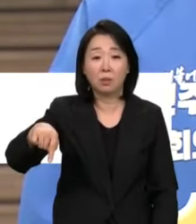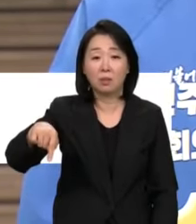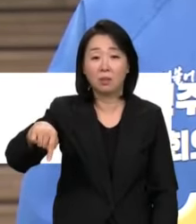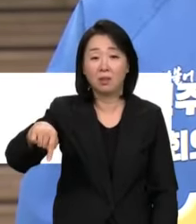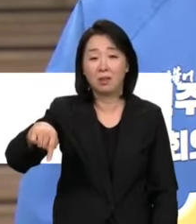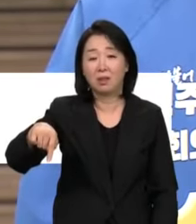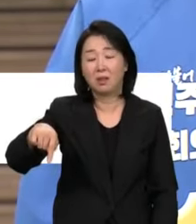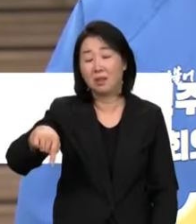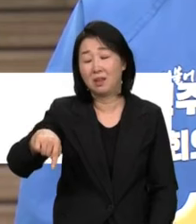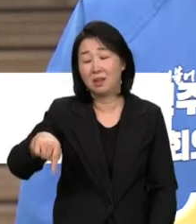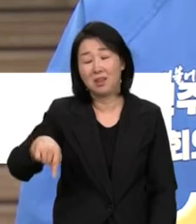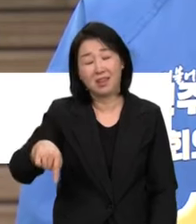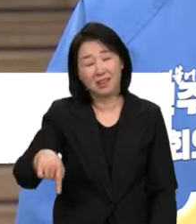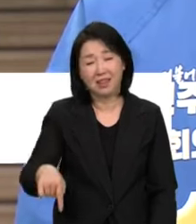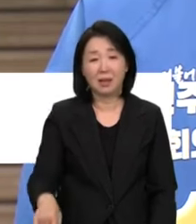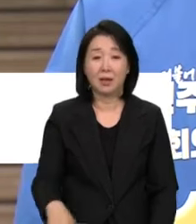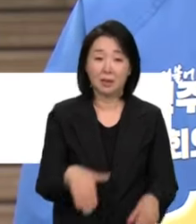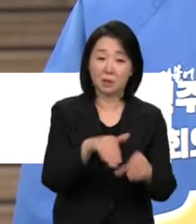선거는